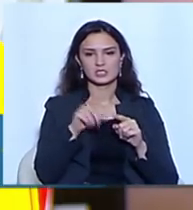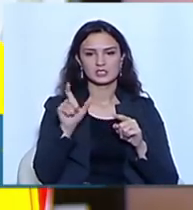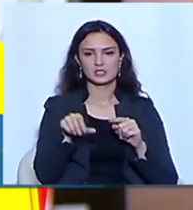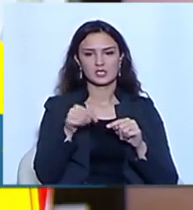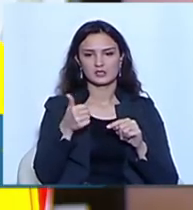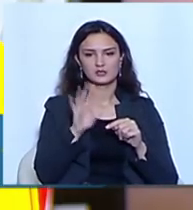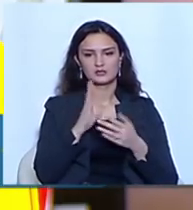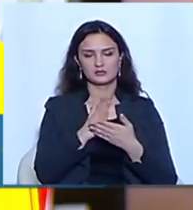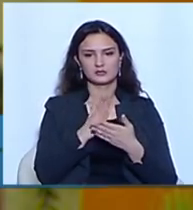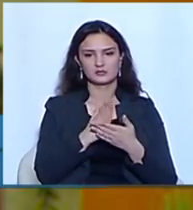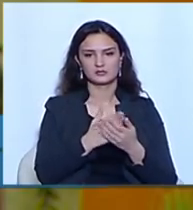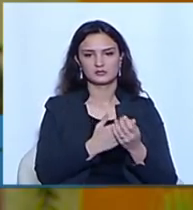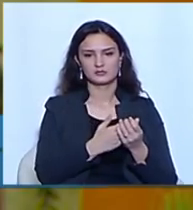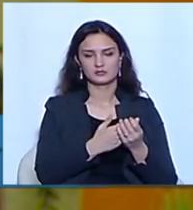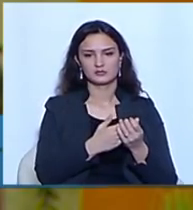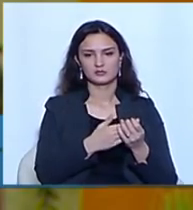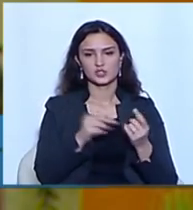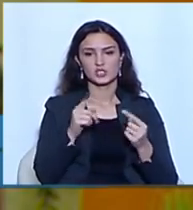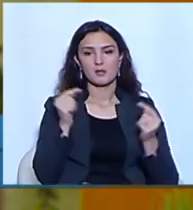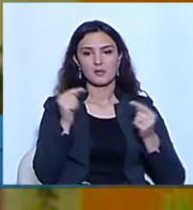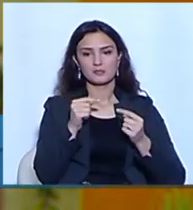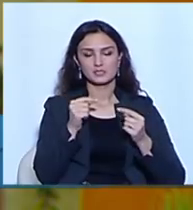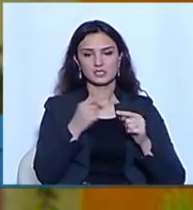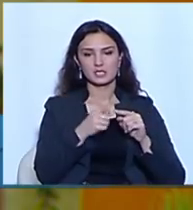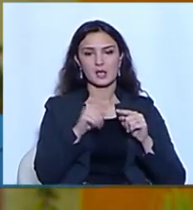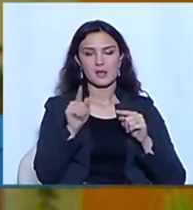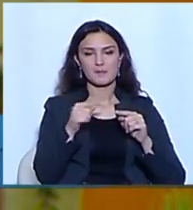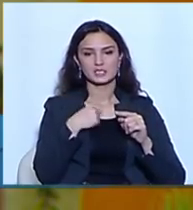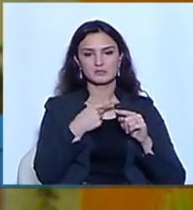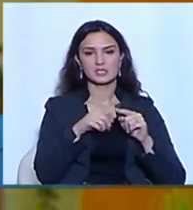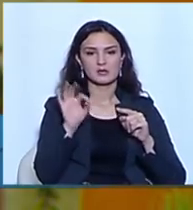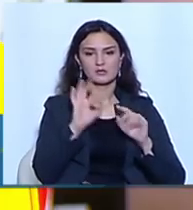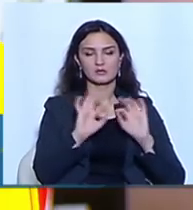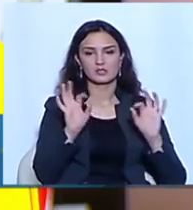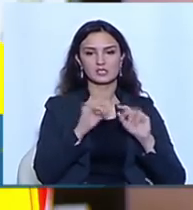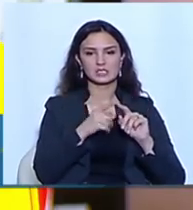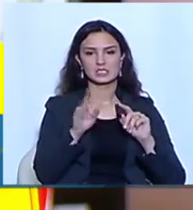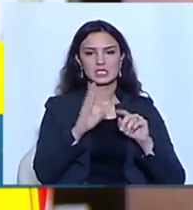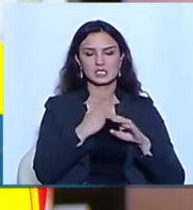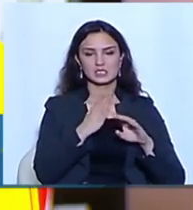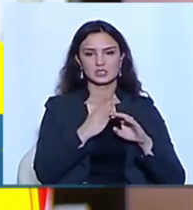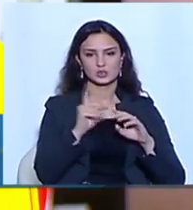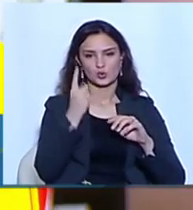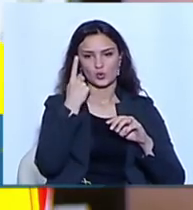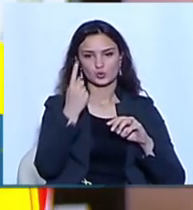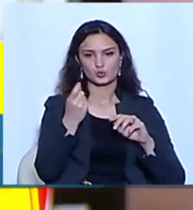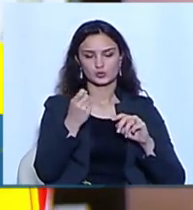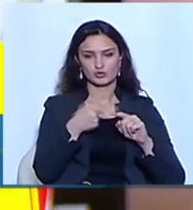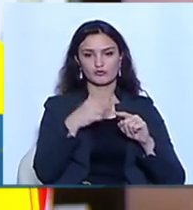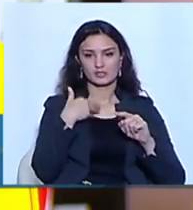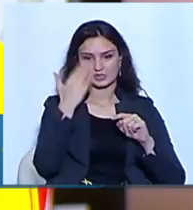მუშაკი. სულ სინდისის ქეჯნა. შესაბამისად, ამას მე იმიტომ საუბრობ, რომ ეს არ არის ლოზუნგი.